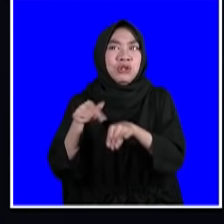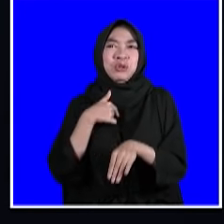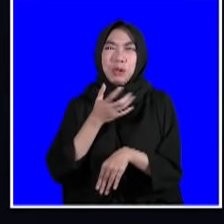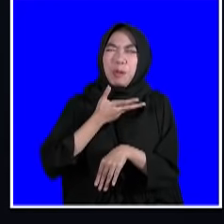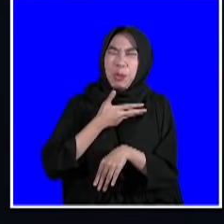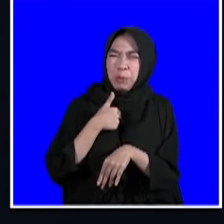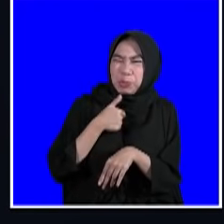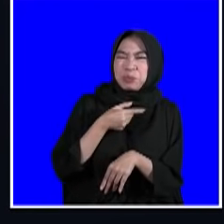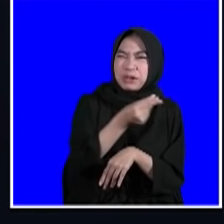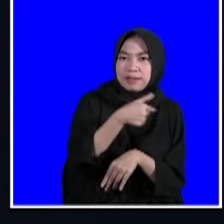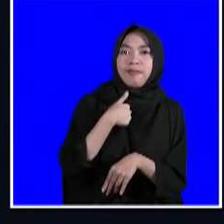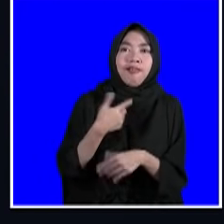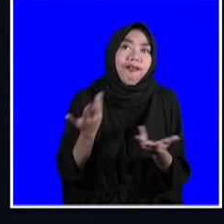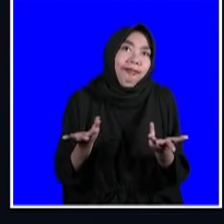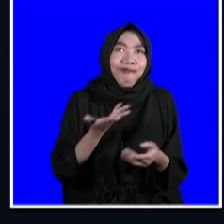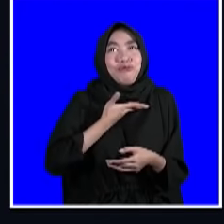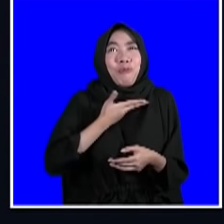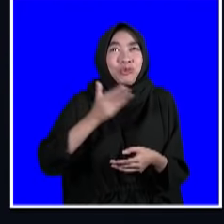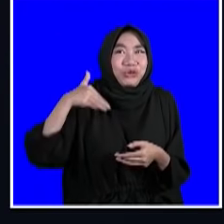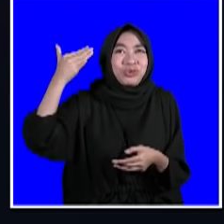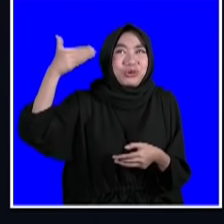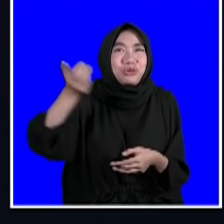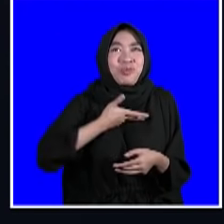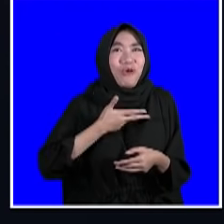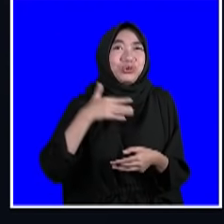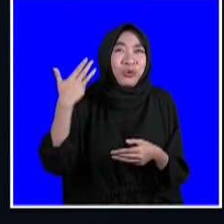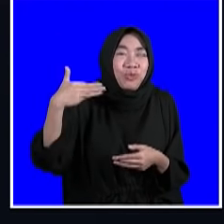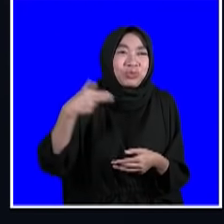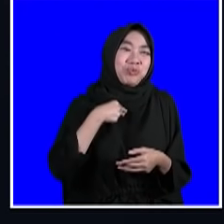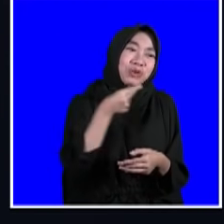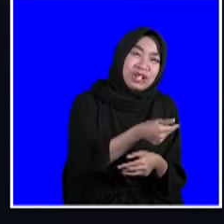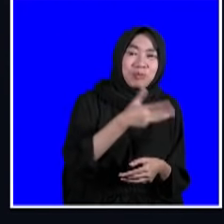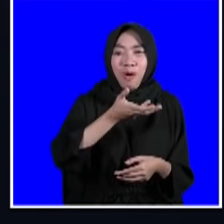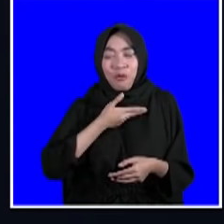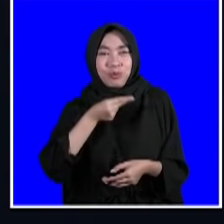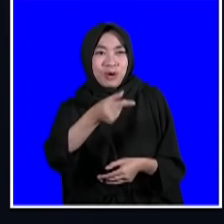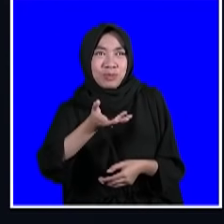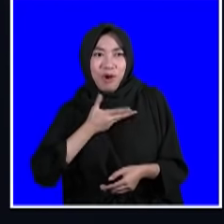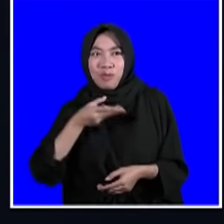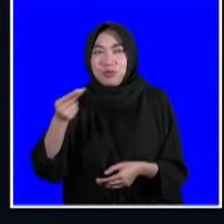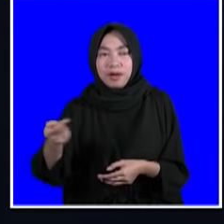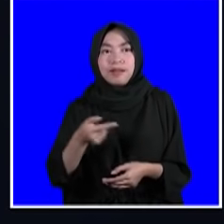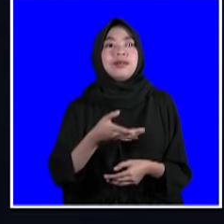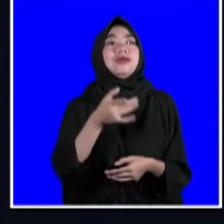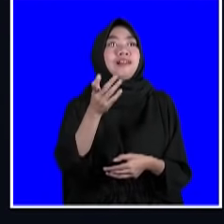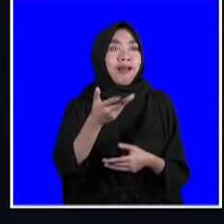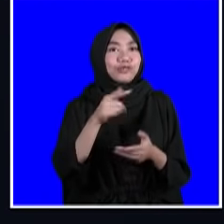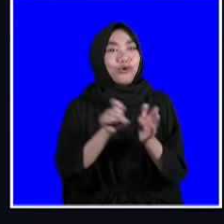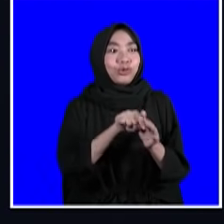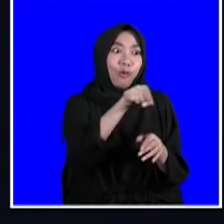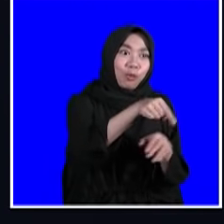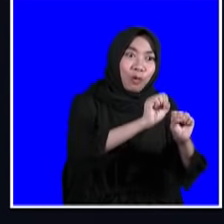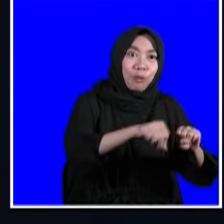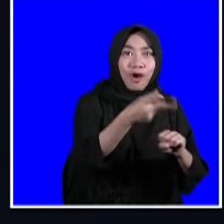maka keinginan itu tidak akan pernah ada habisnya. Apalagi kalau kita mengikuti program promo,